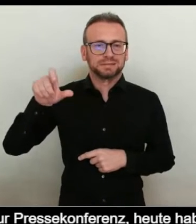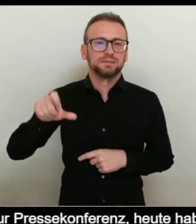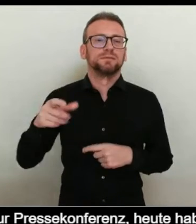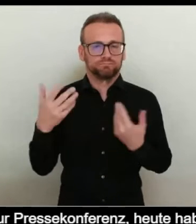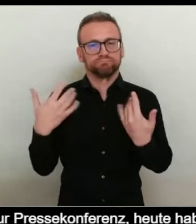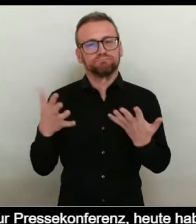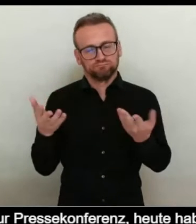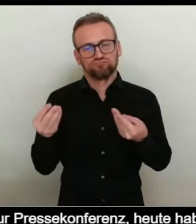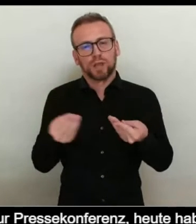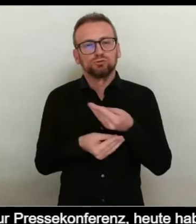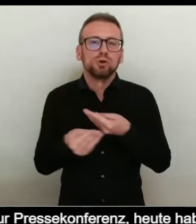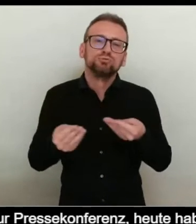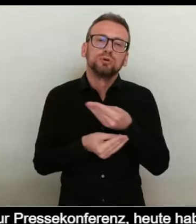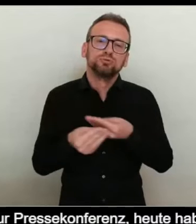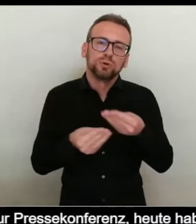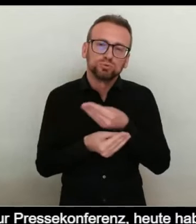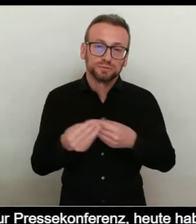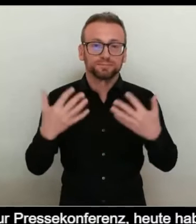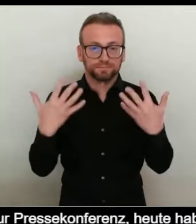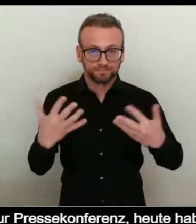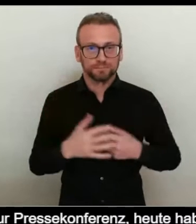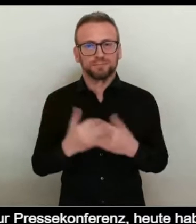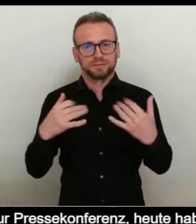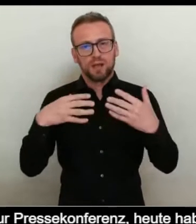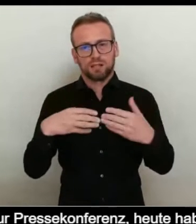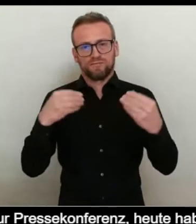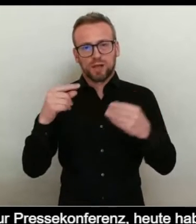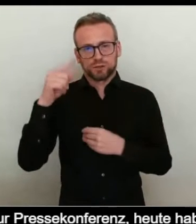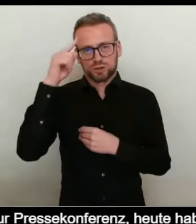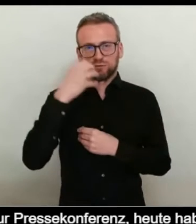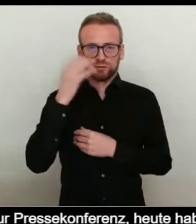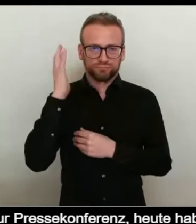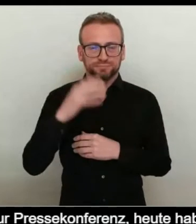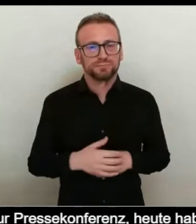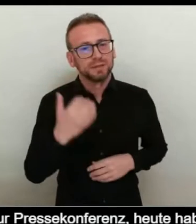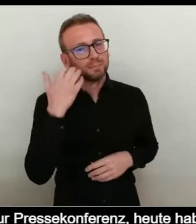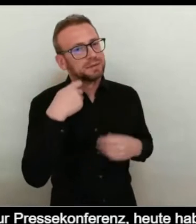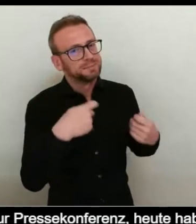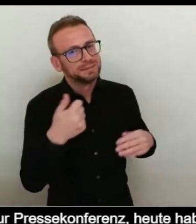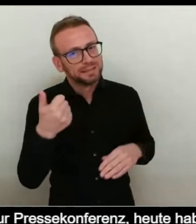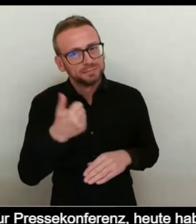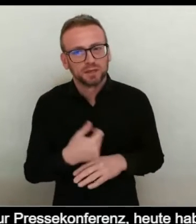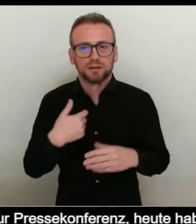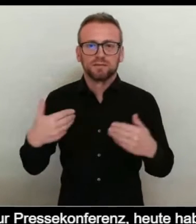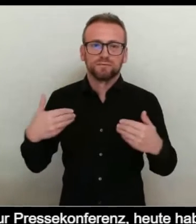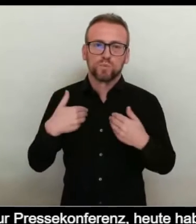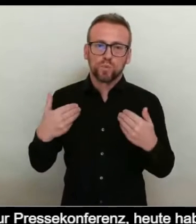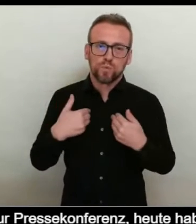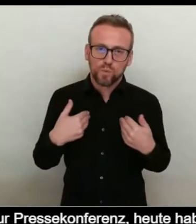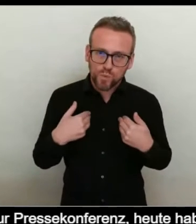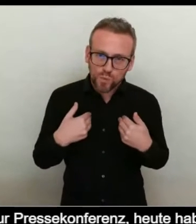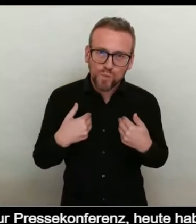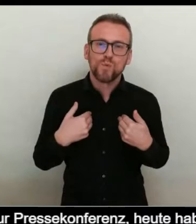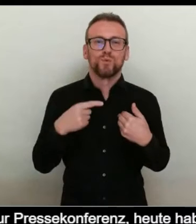gekommen bist. Man darf sagen, wir sind sehr, sehr lange Bekannte und ich hoffe, ich sage nichts Falsches, auch langjährige Freunde aus der Jungen Union.